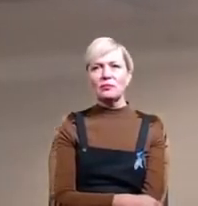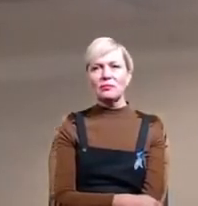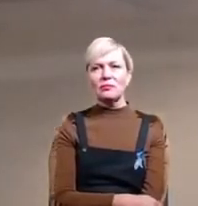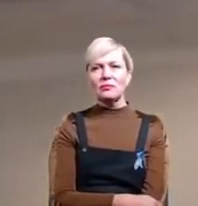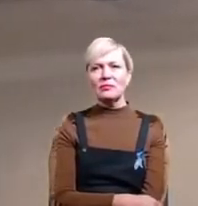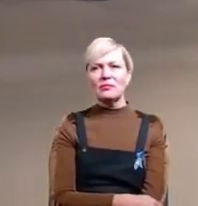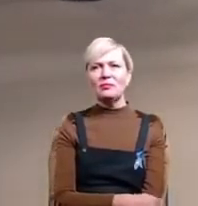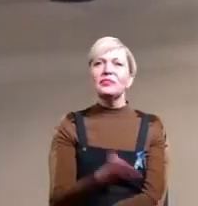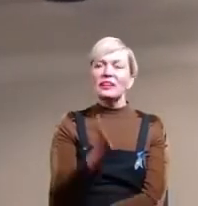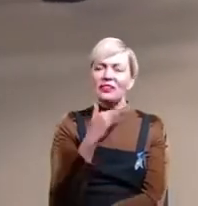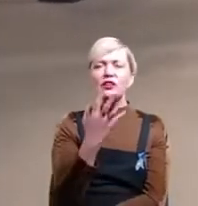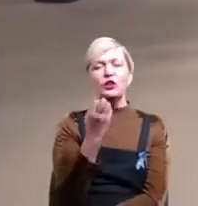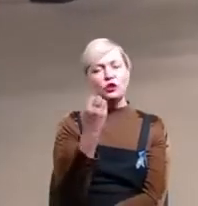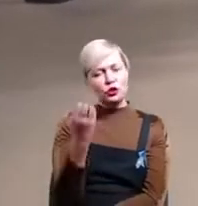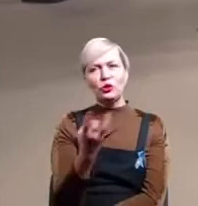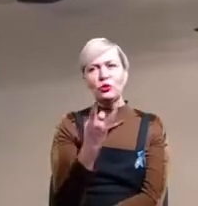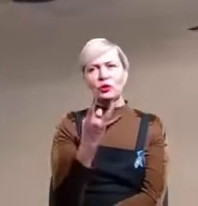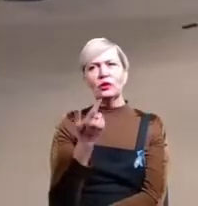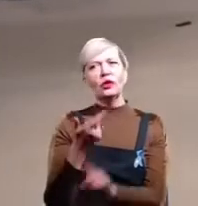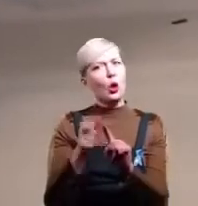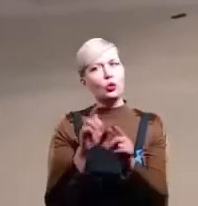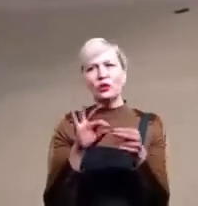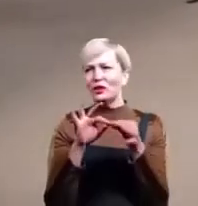Давайте еще разочек это. Это очень сложно.